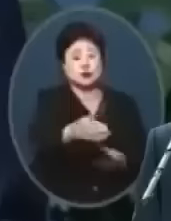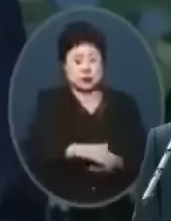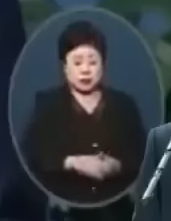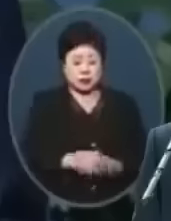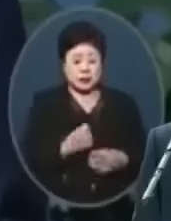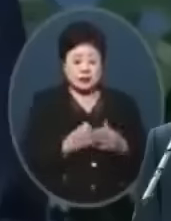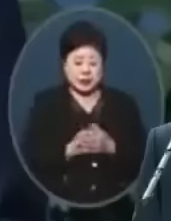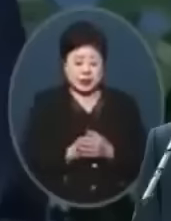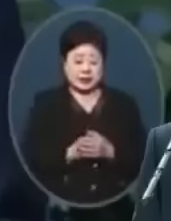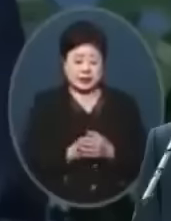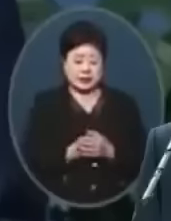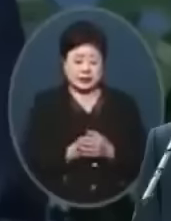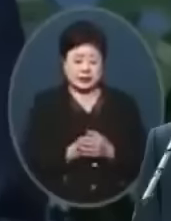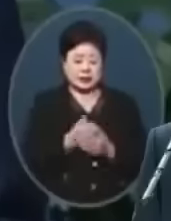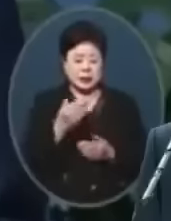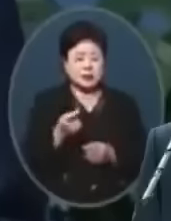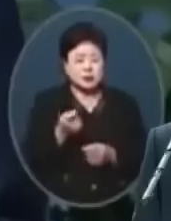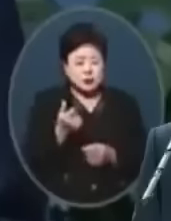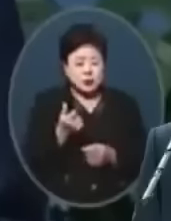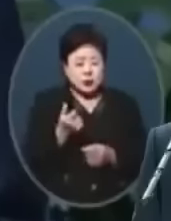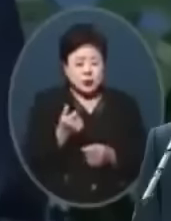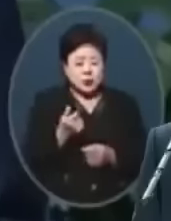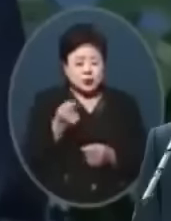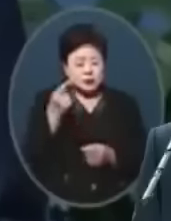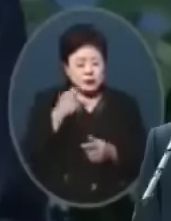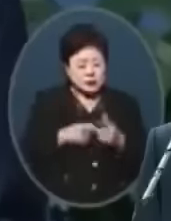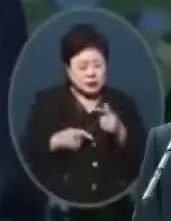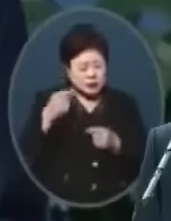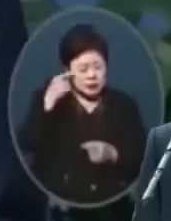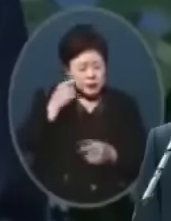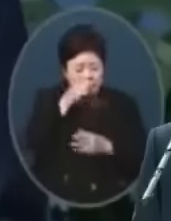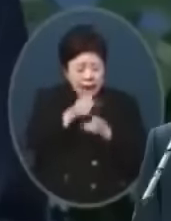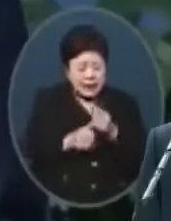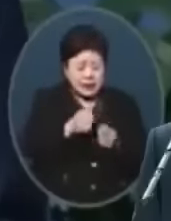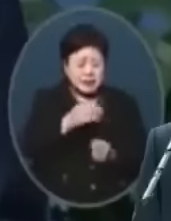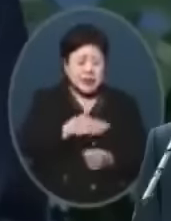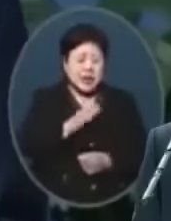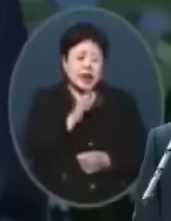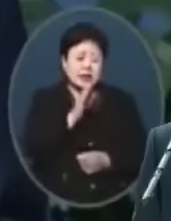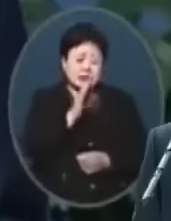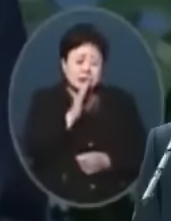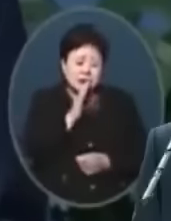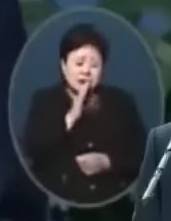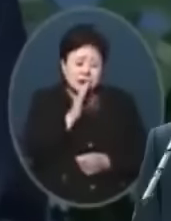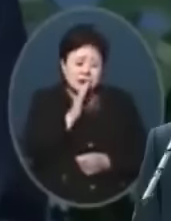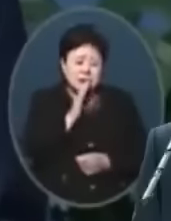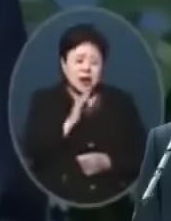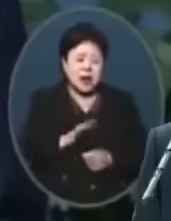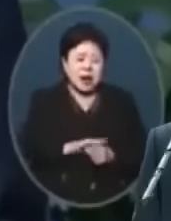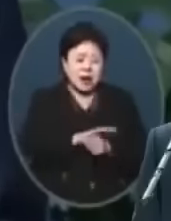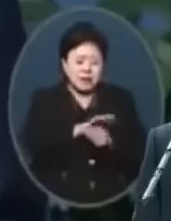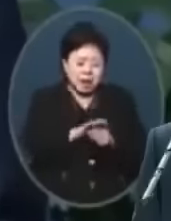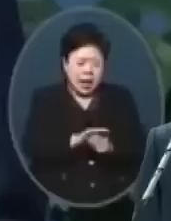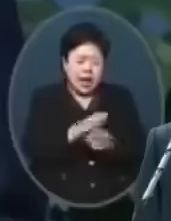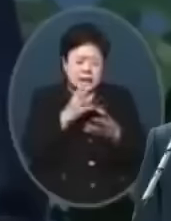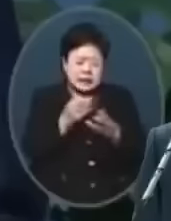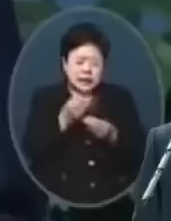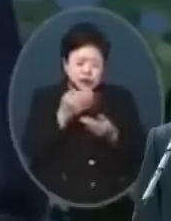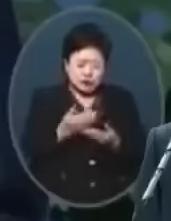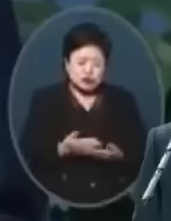그러니 여러분 조금만 더 깊이 생각하면 하나님이 나를 정말로 사랑하고 있다는 것을 알 수